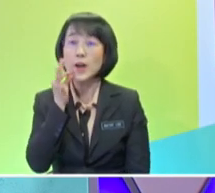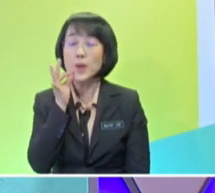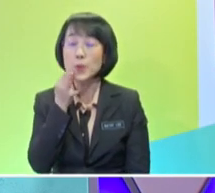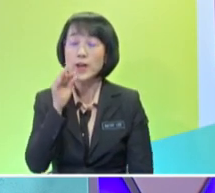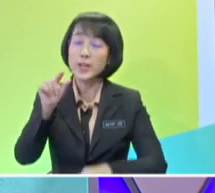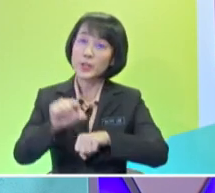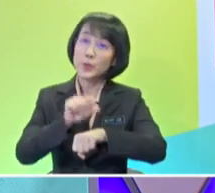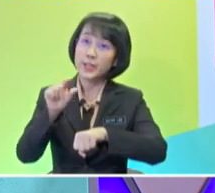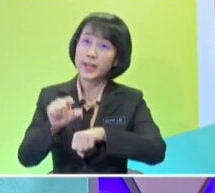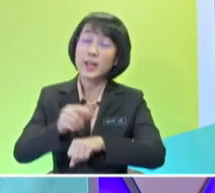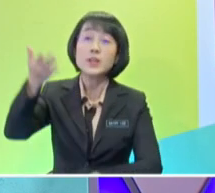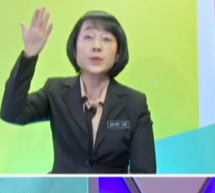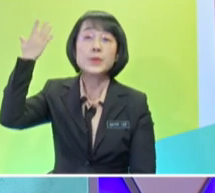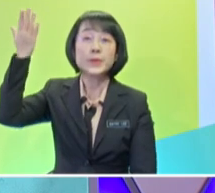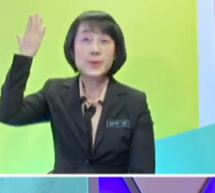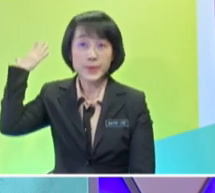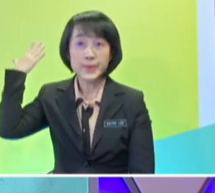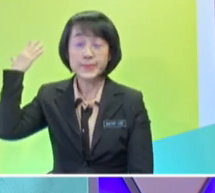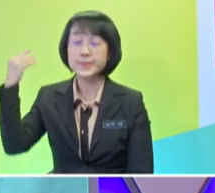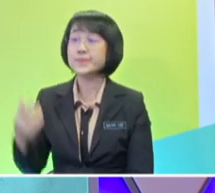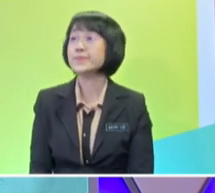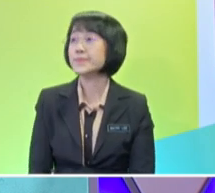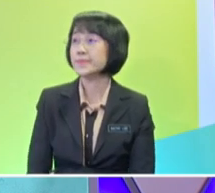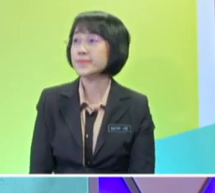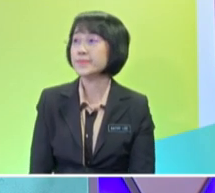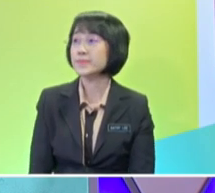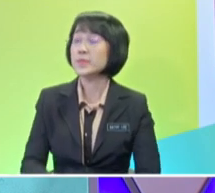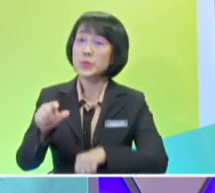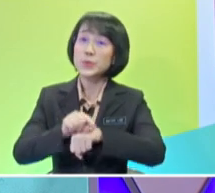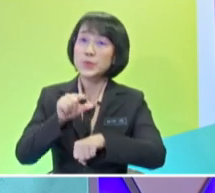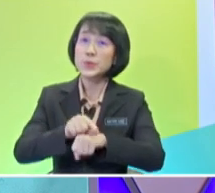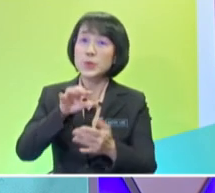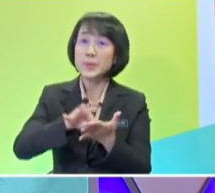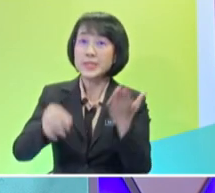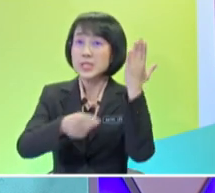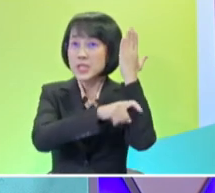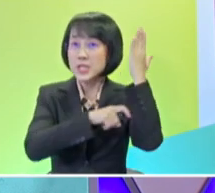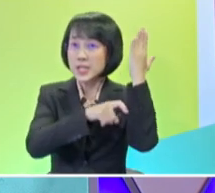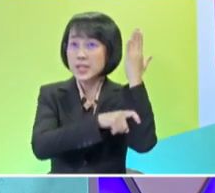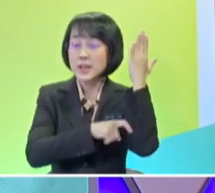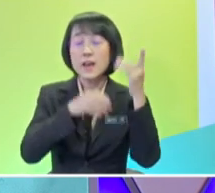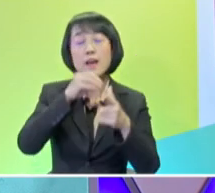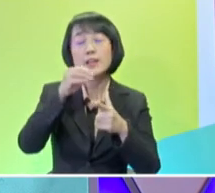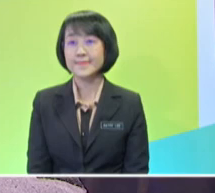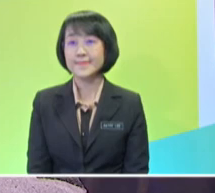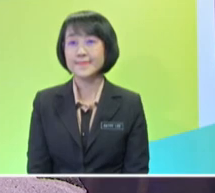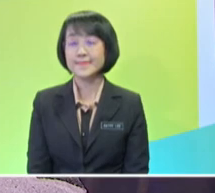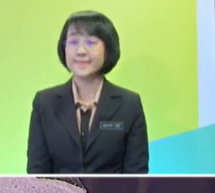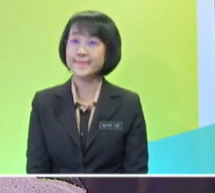digunakan dalam permainan Congkak ini kita gunakan biji getah ataupun batu suatu ketika